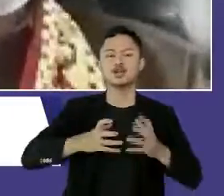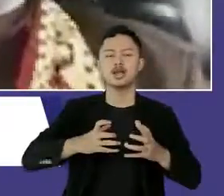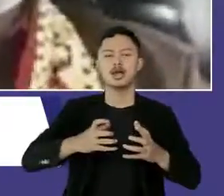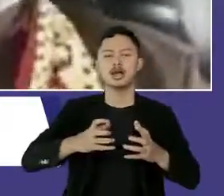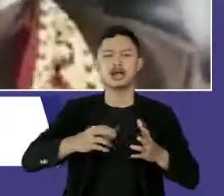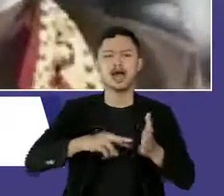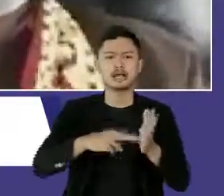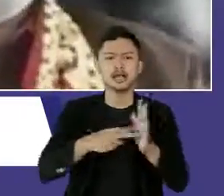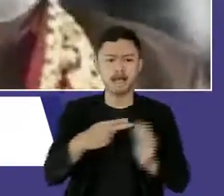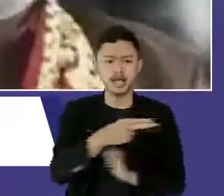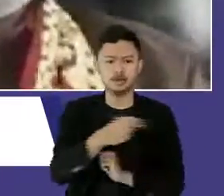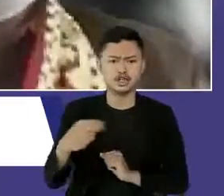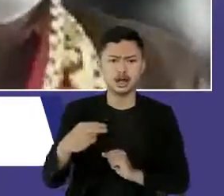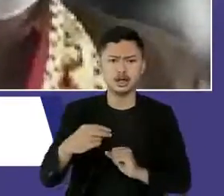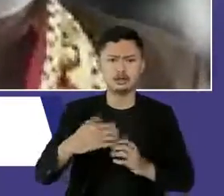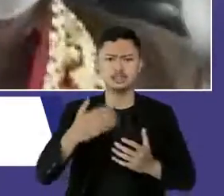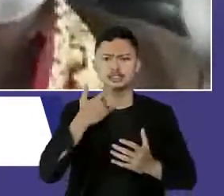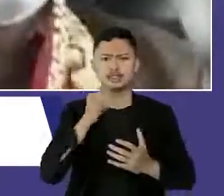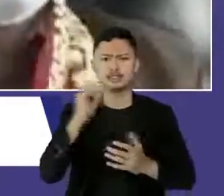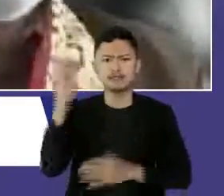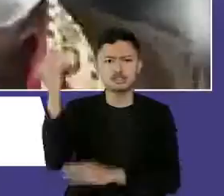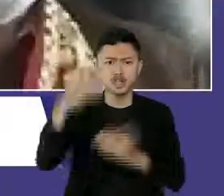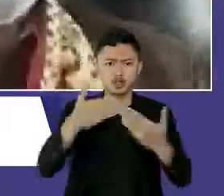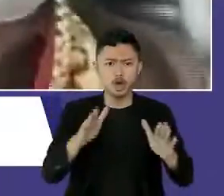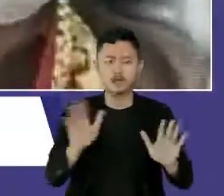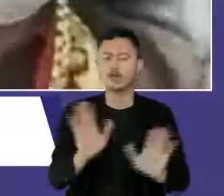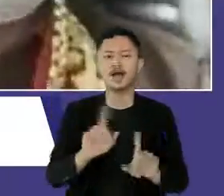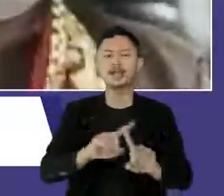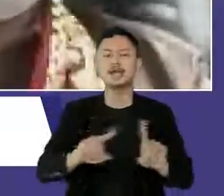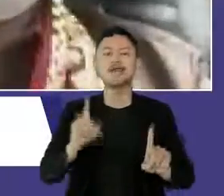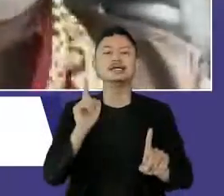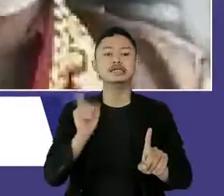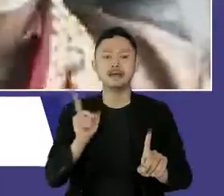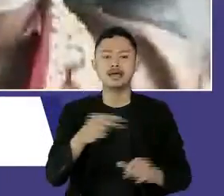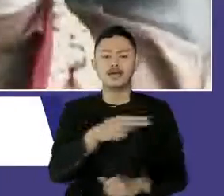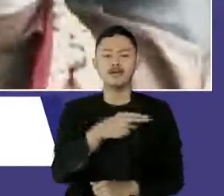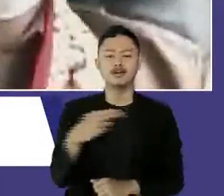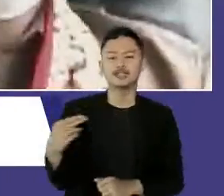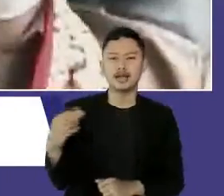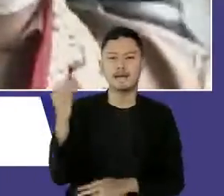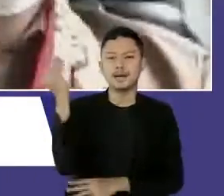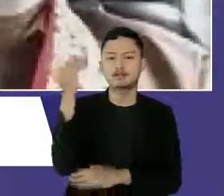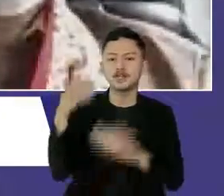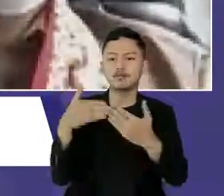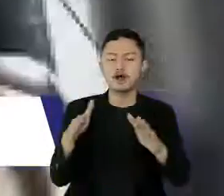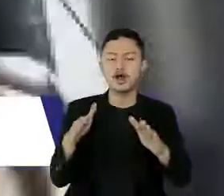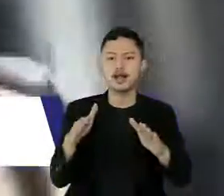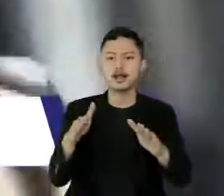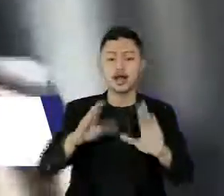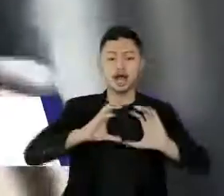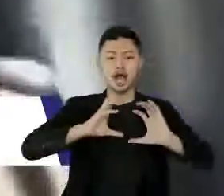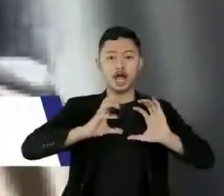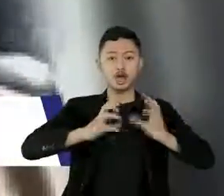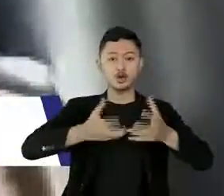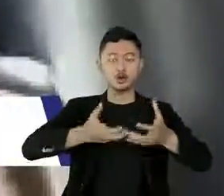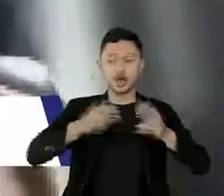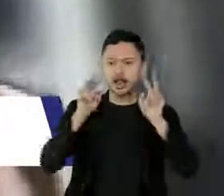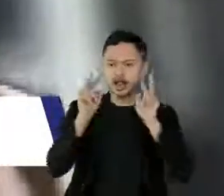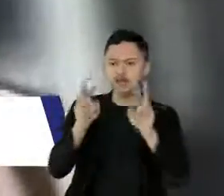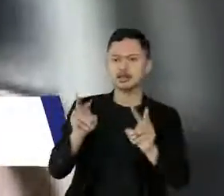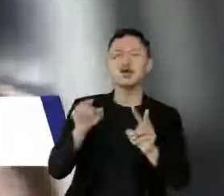membuka pariwisatanya, tapi karena kehati-hatian kita dan penanganan COVID-19 kita yang dinilai oleh dunia